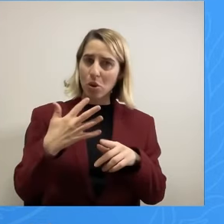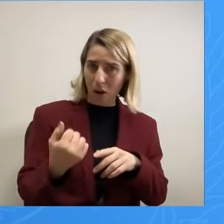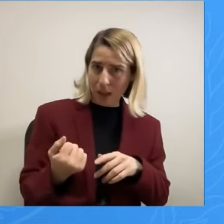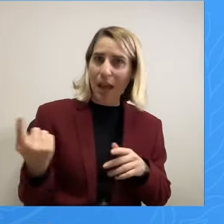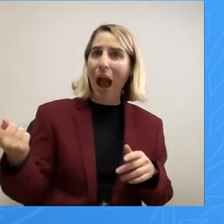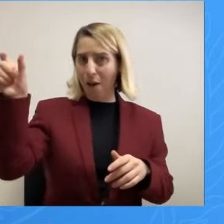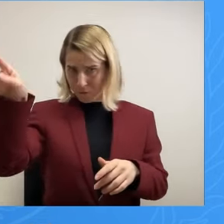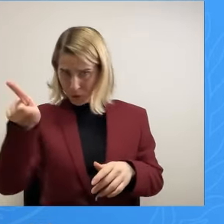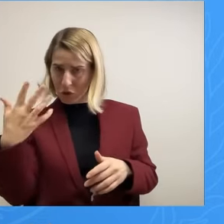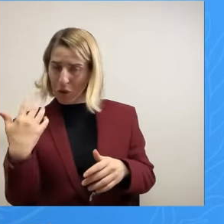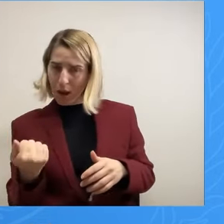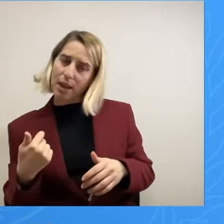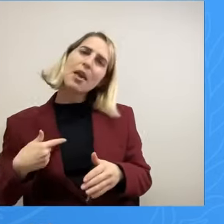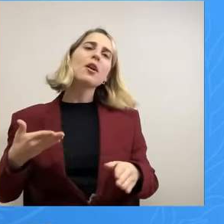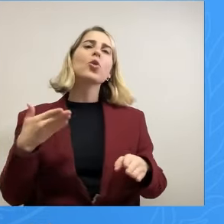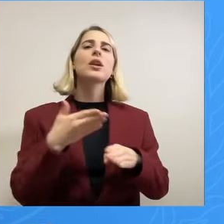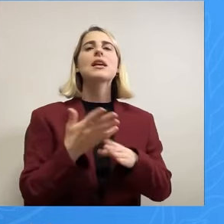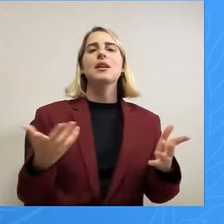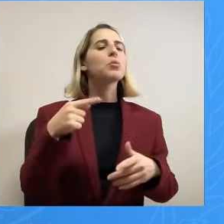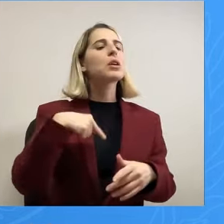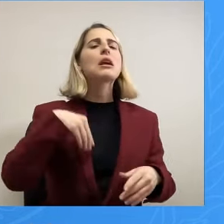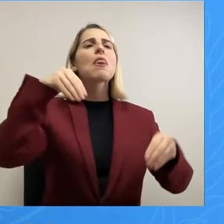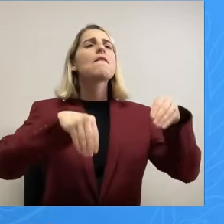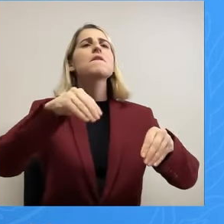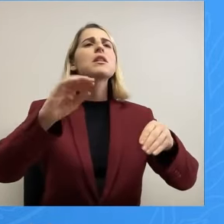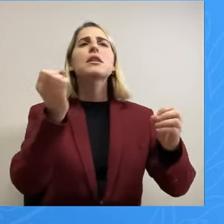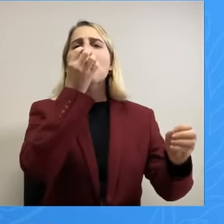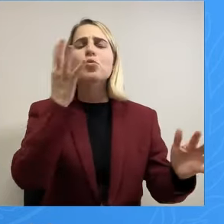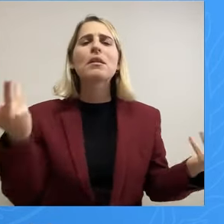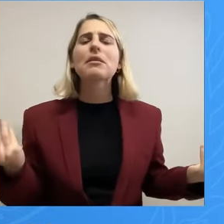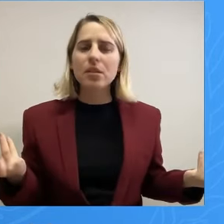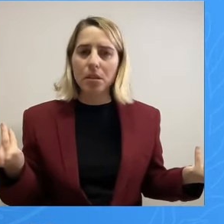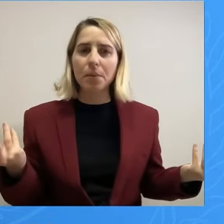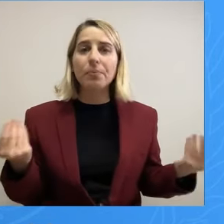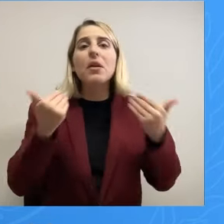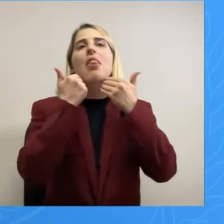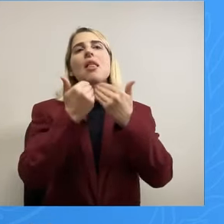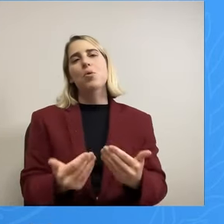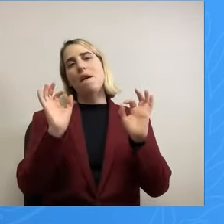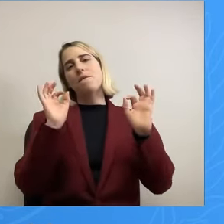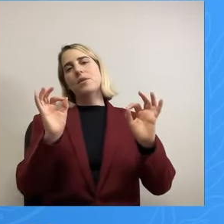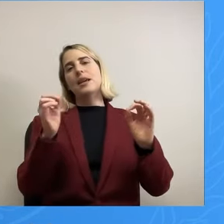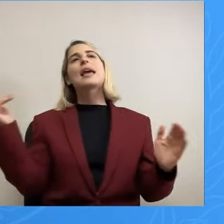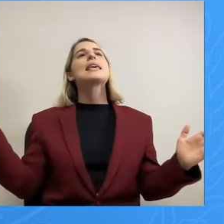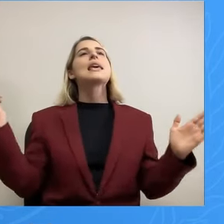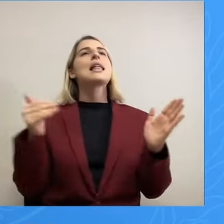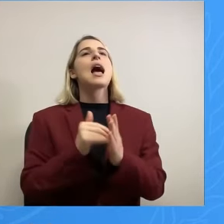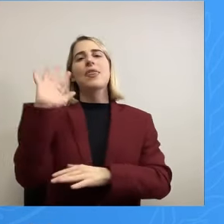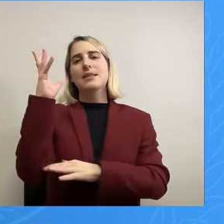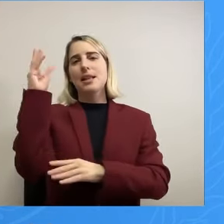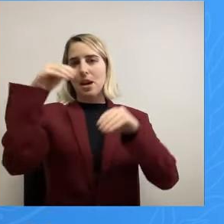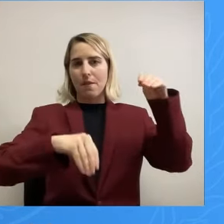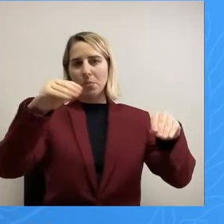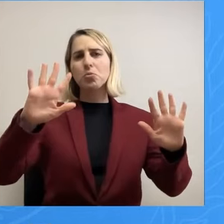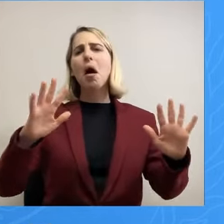κάπου. Και τι θα φυτέψουμε εκεί? Δεν θα φυτέψουμε κάποια από τα χιλιάδες δέντρα που λέει ο Δήμαρχος, αλλά